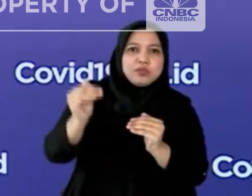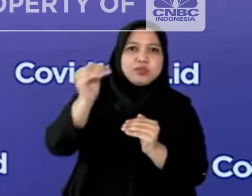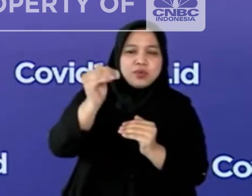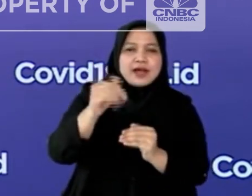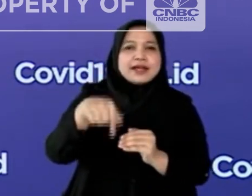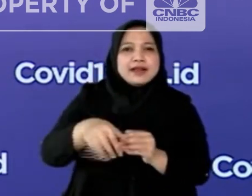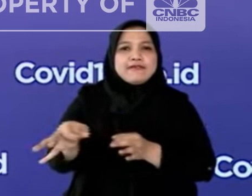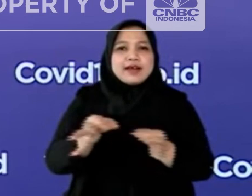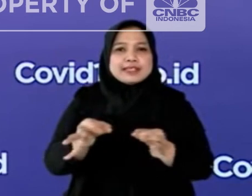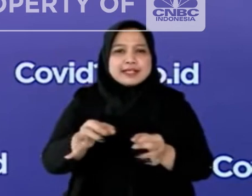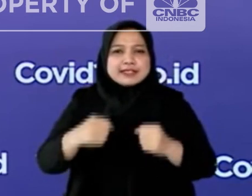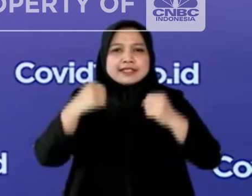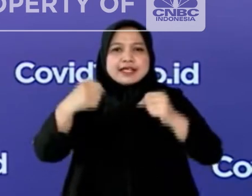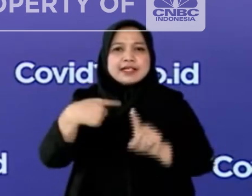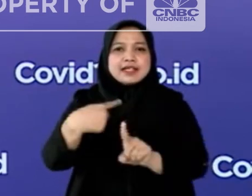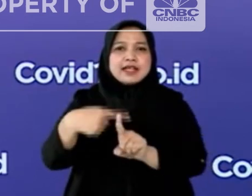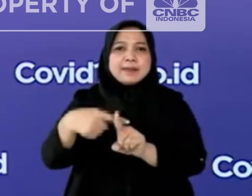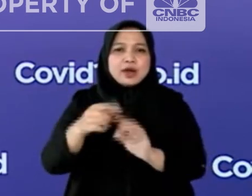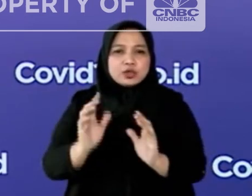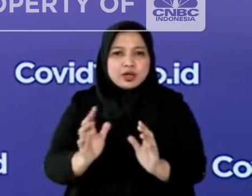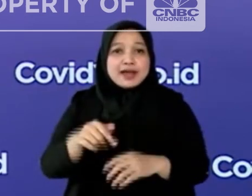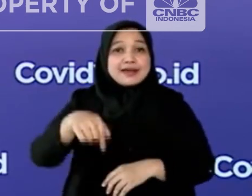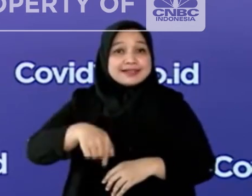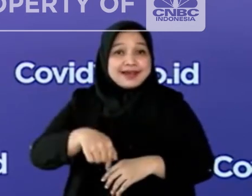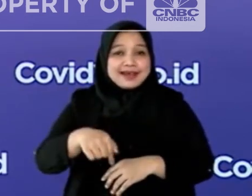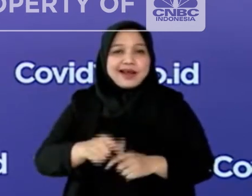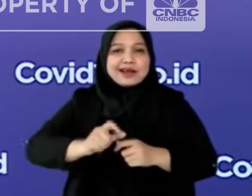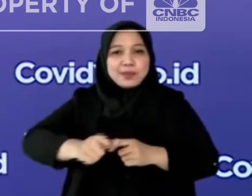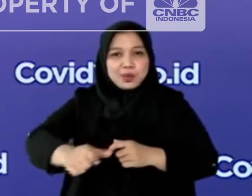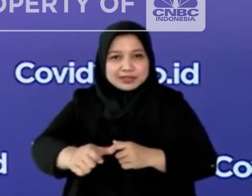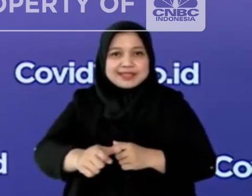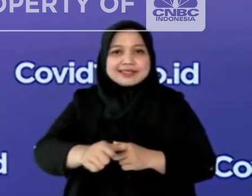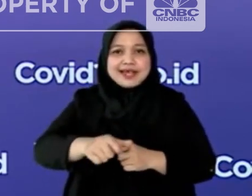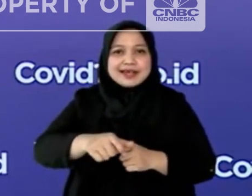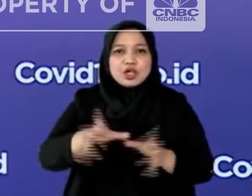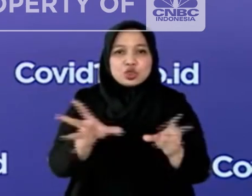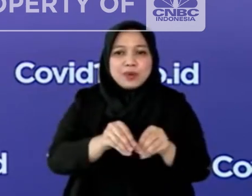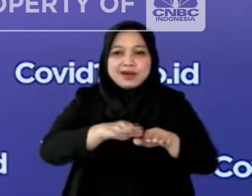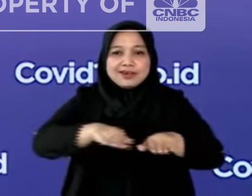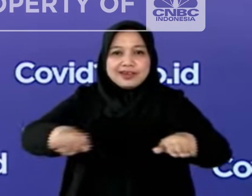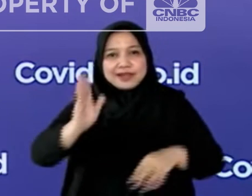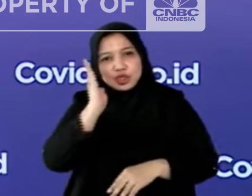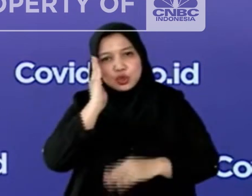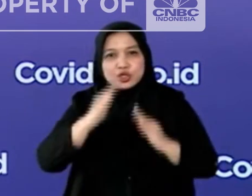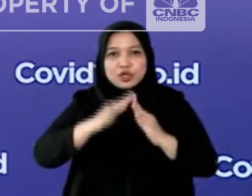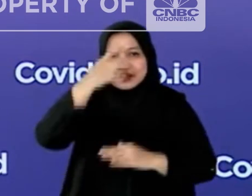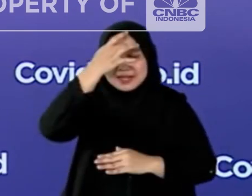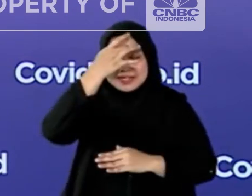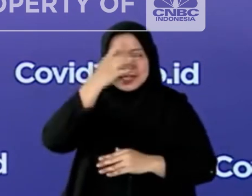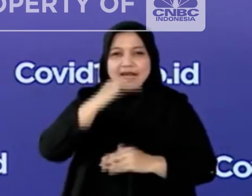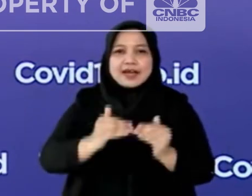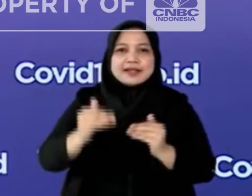Kesehatan seperti tadi sudah sampaikan sedang berproses penambahan kapasitas tempat tidur rumah sakit antara